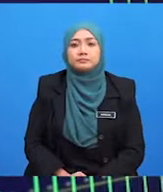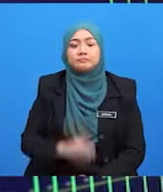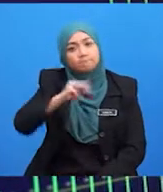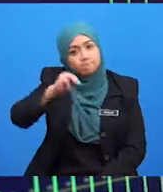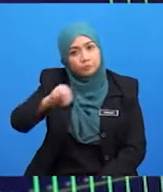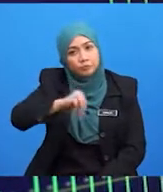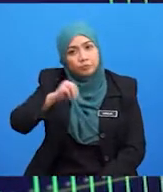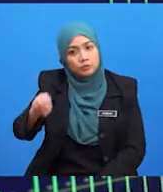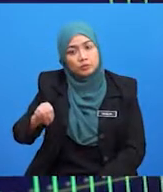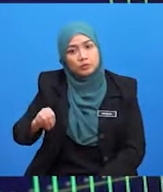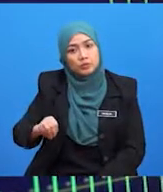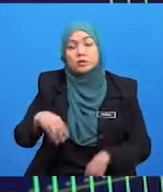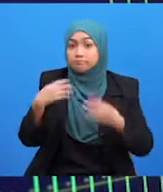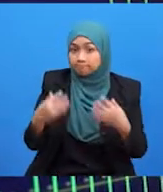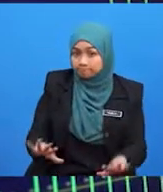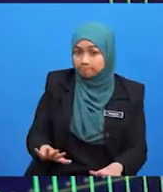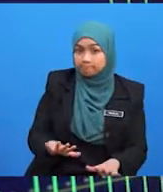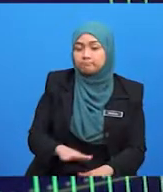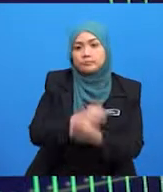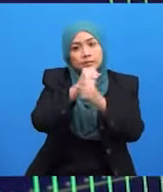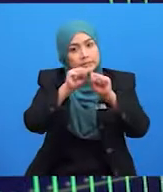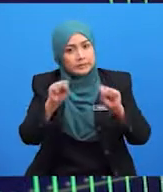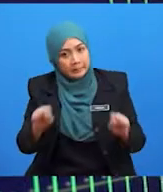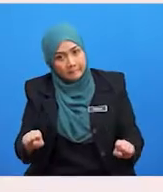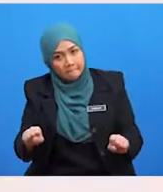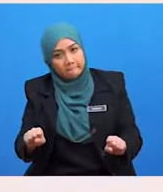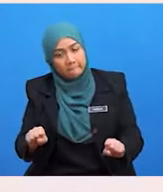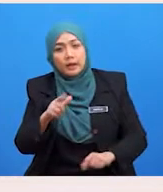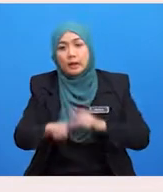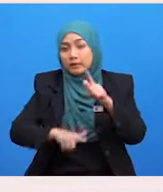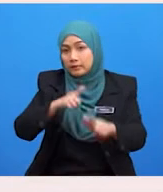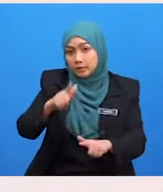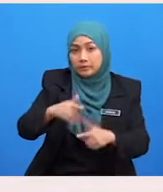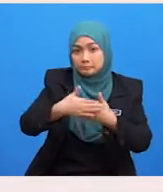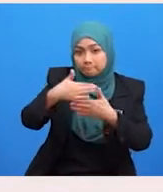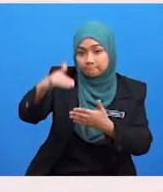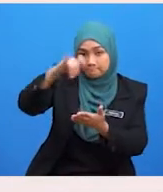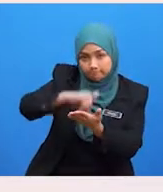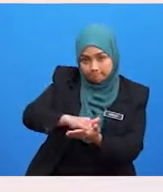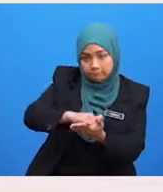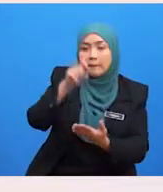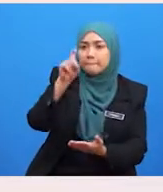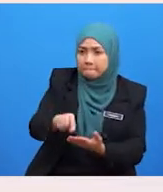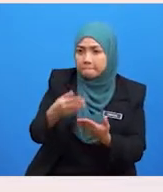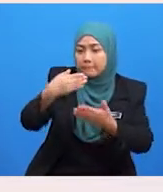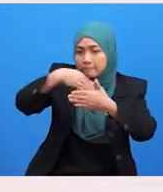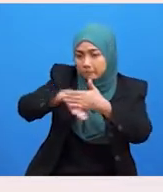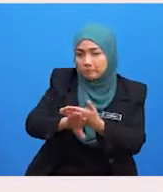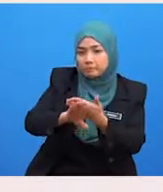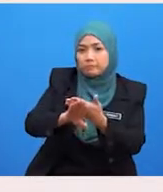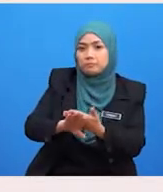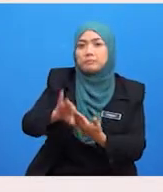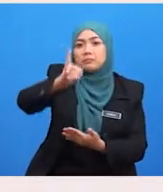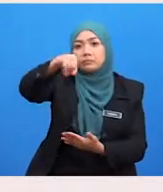RM20,085. Murid-murid, setelah selesai membuat pelarasan, langkah seterusnya murid-murid perlu rekod ke dalam jurnal